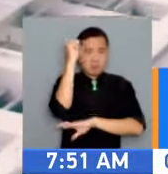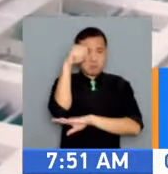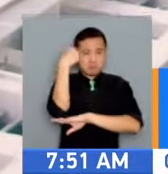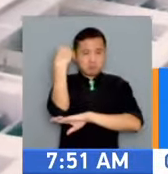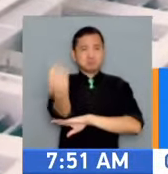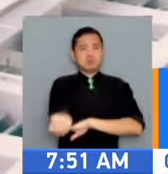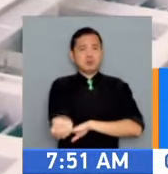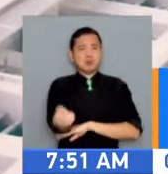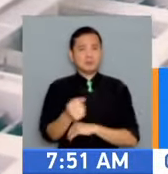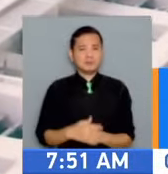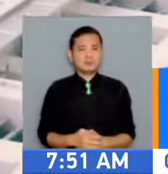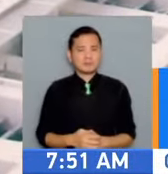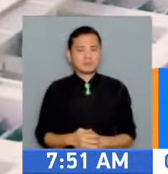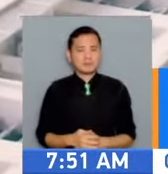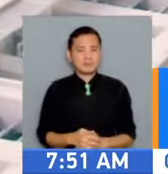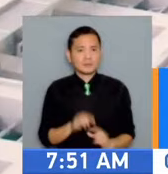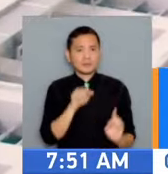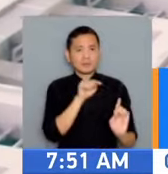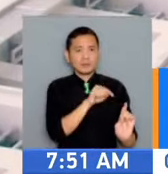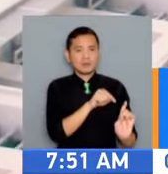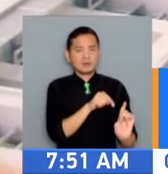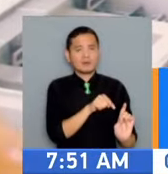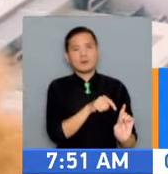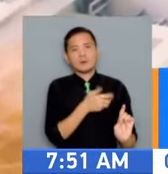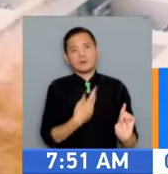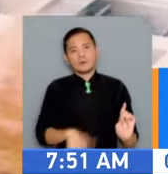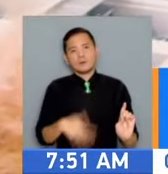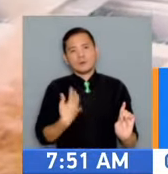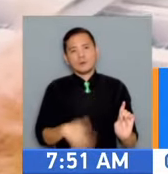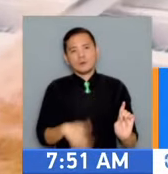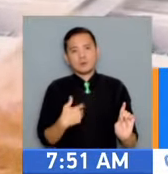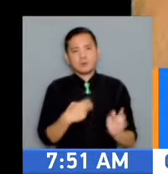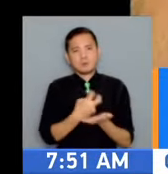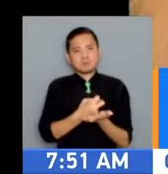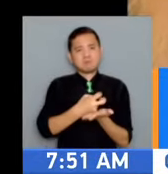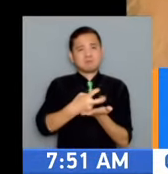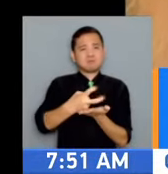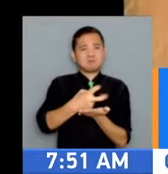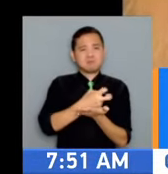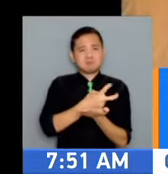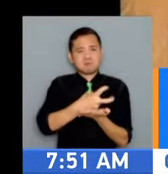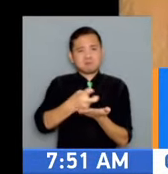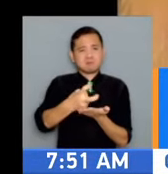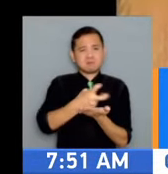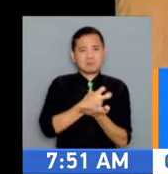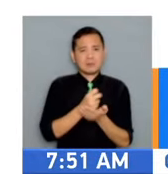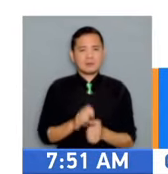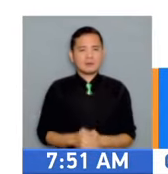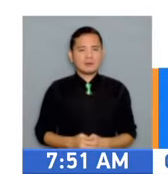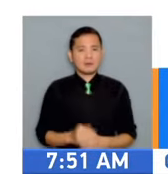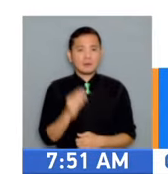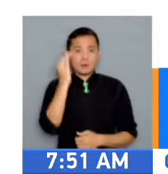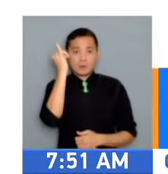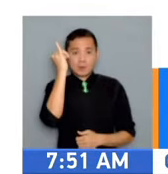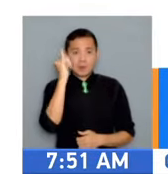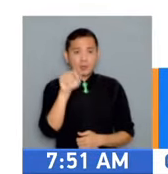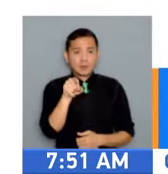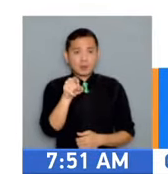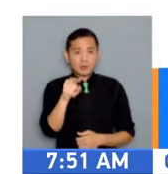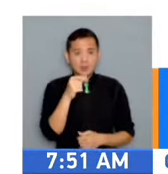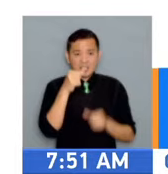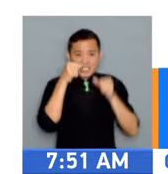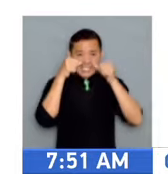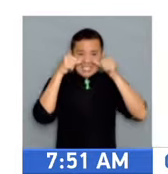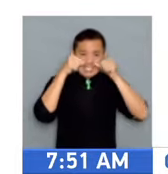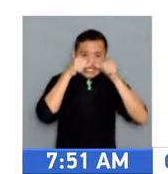Hanggang si Justin, biglang nag-seizure at hinimatay. Kasi pag tiniris mo yung tagyawat mo, especially along the danger